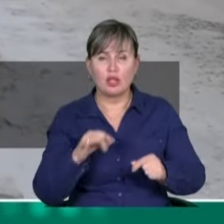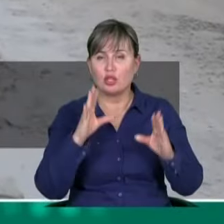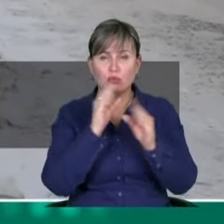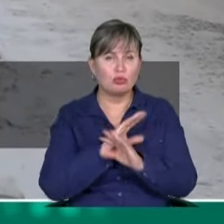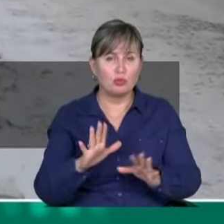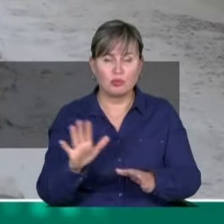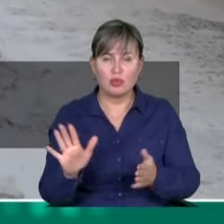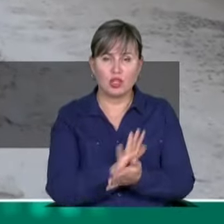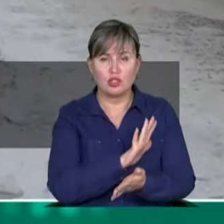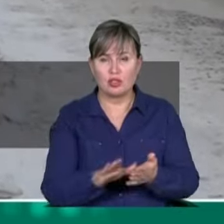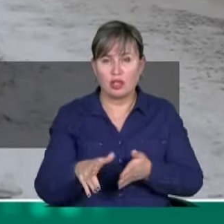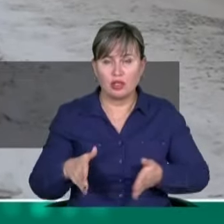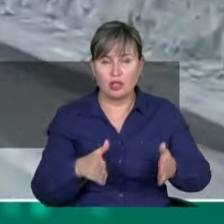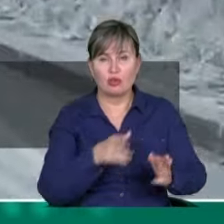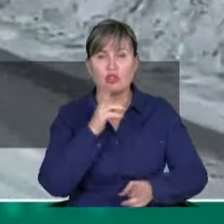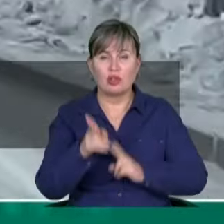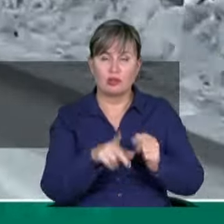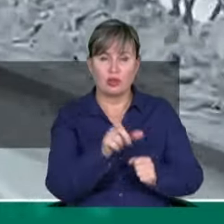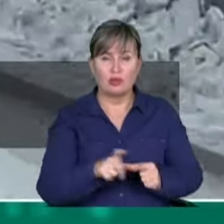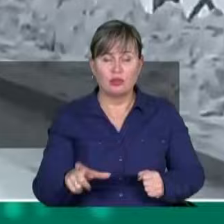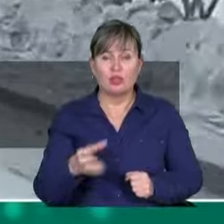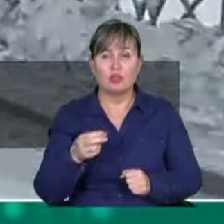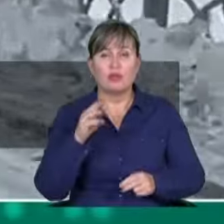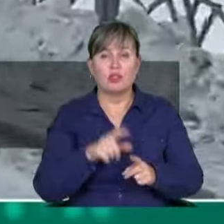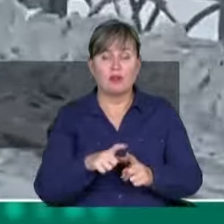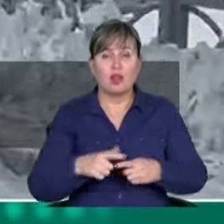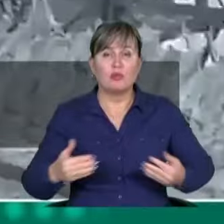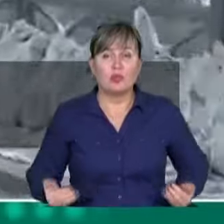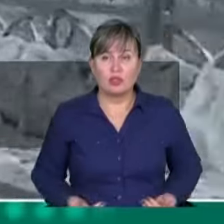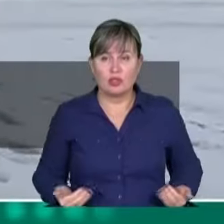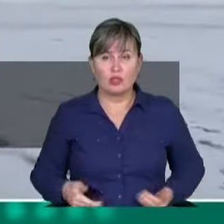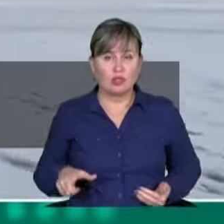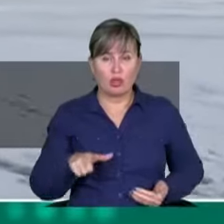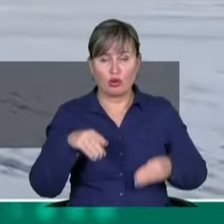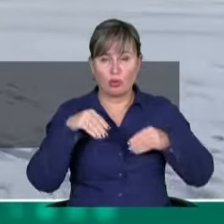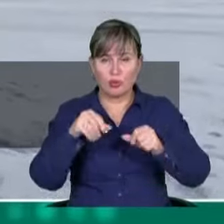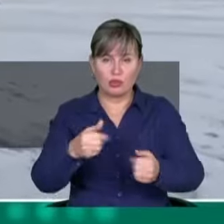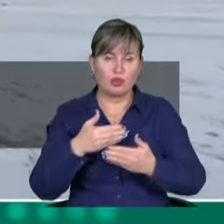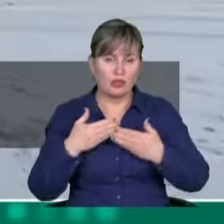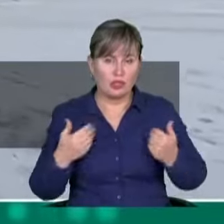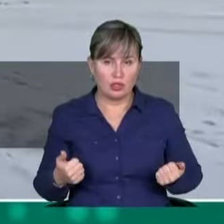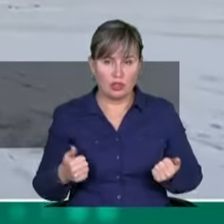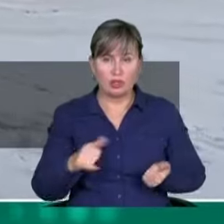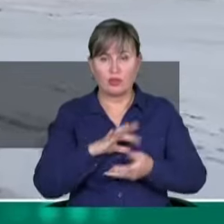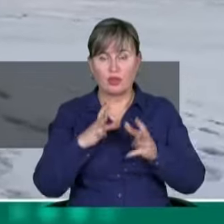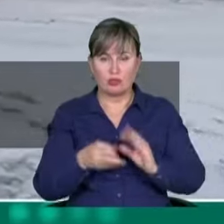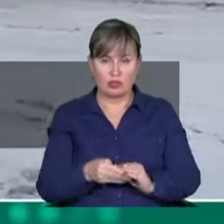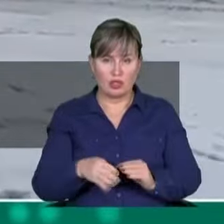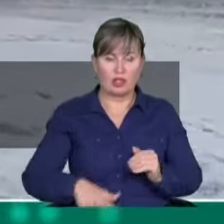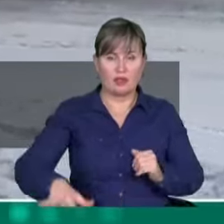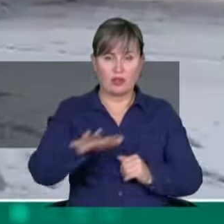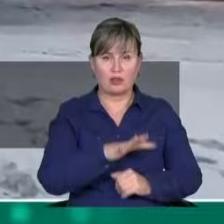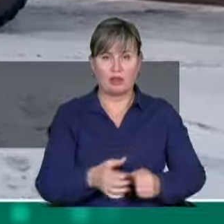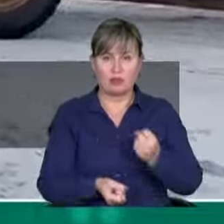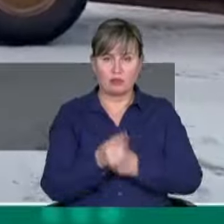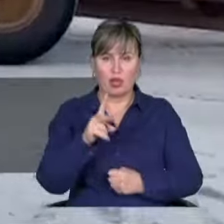успевают расчищать дороги, жалуются местные. А еще, по словам жителей, дороги не посыпают пескосолянной смесью. В результате во дворах